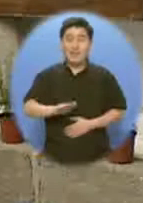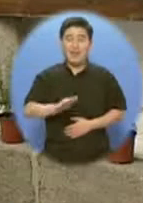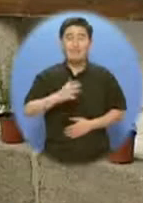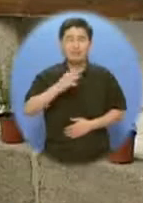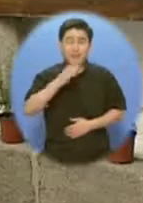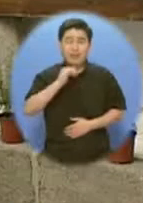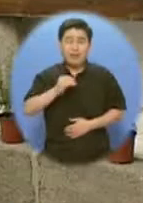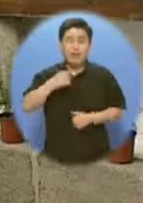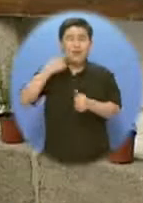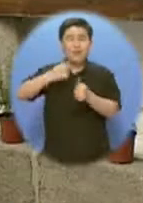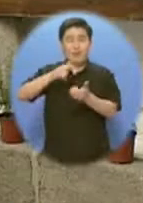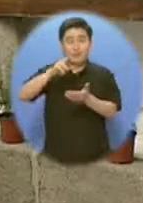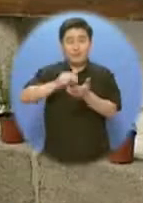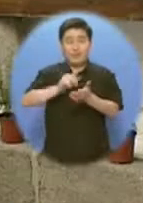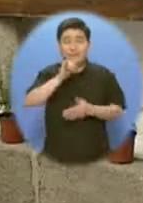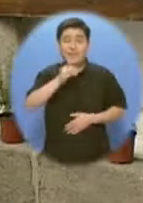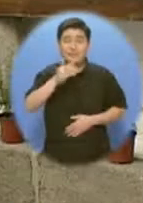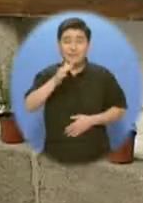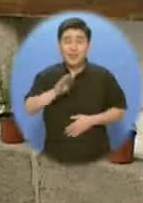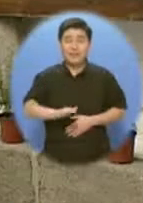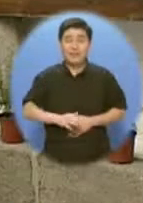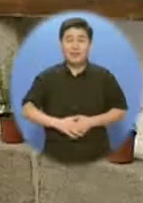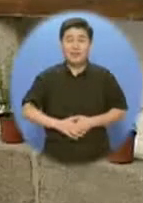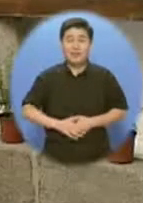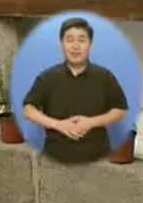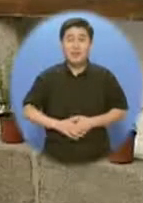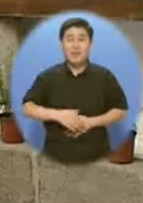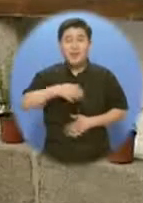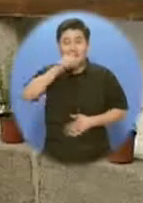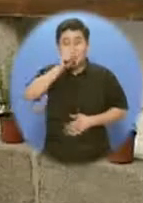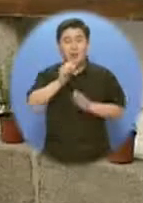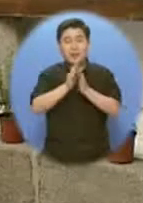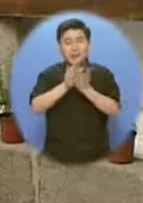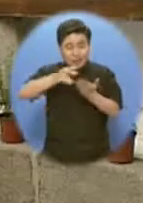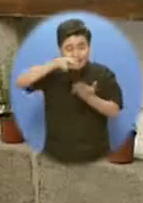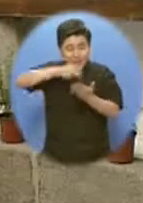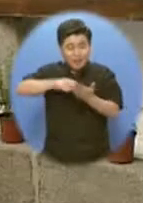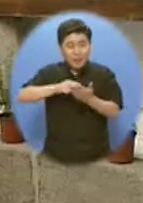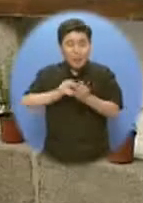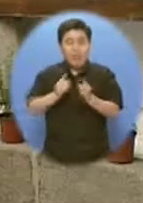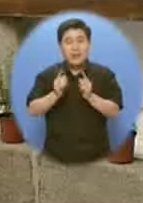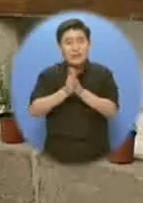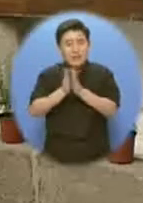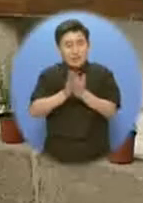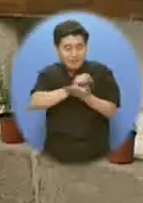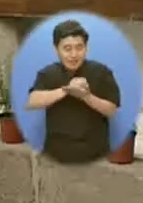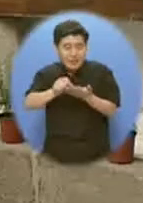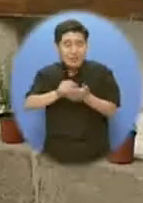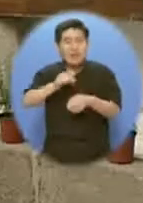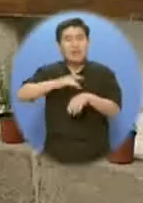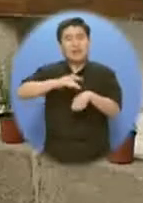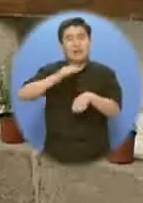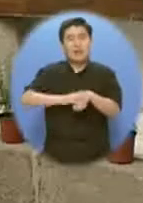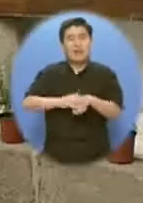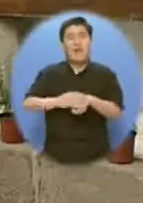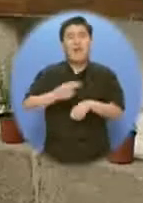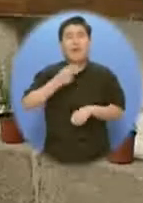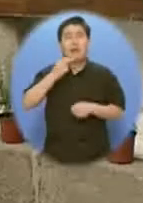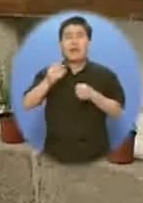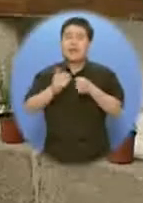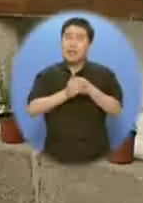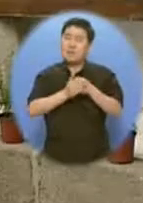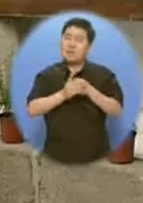물론 교육의 문제도 있겠지만은 어 좋은 책을 읽고 필사하는 그런 습관이 전혀 없기 때문이